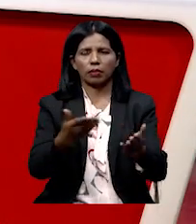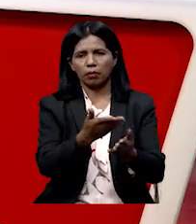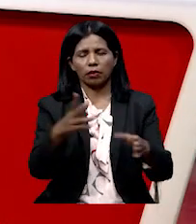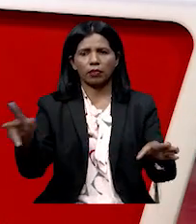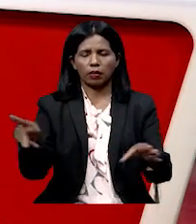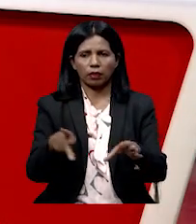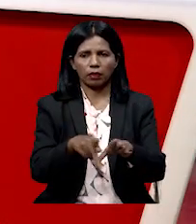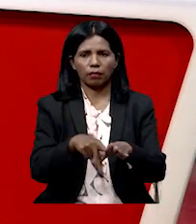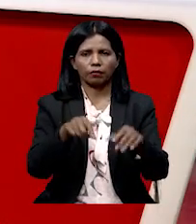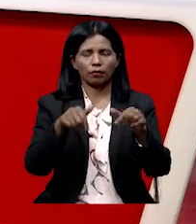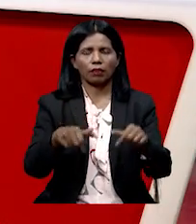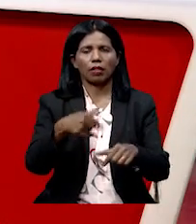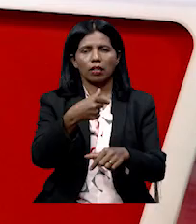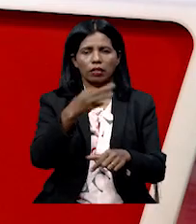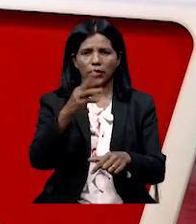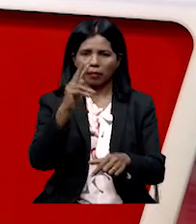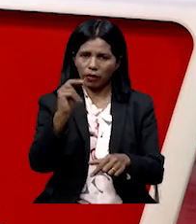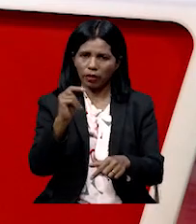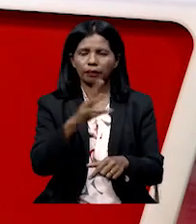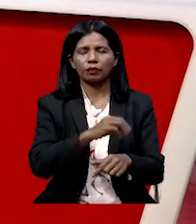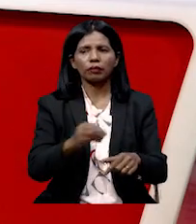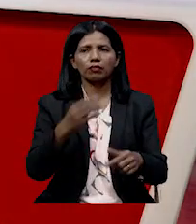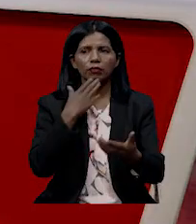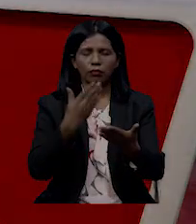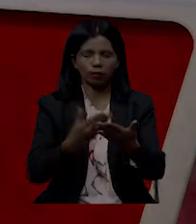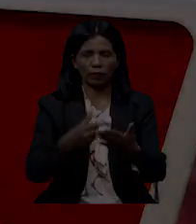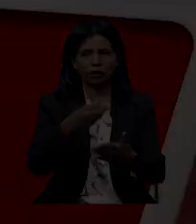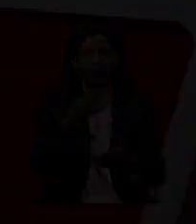na bemak mai marka ona iha estudio un Jemen. I sucesso na Fatima Jemen TV. Obrigado.